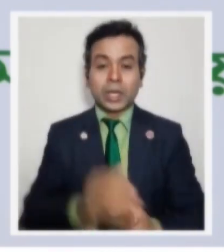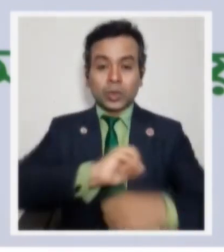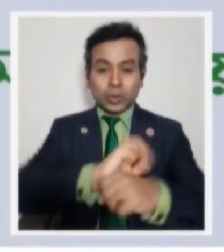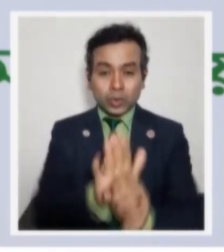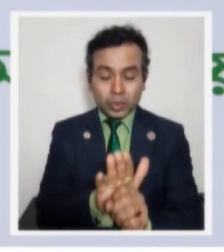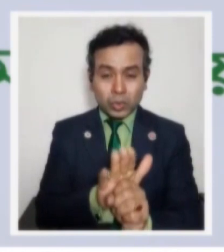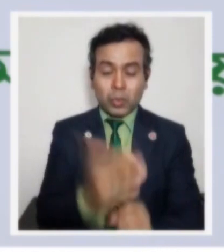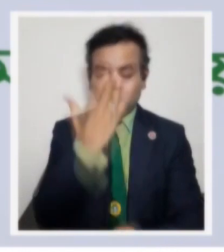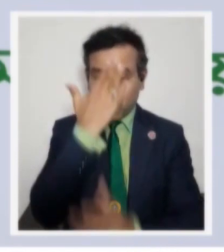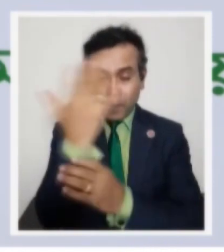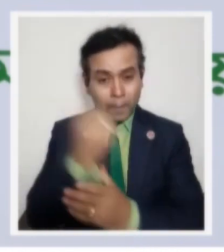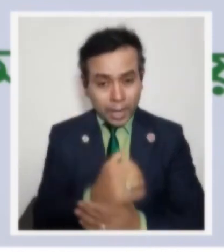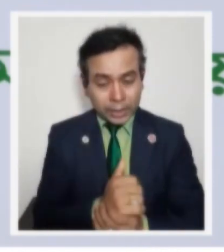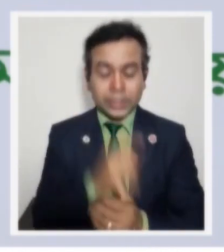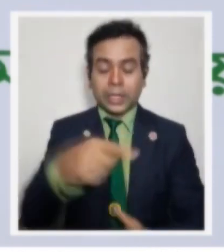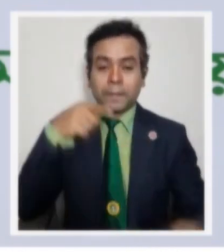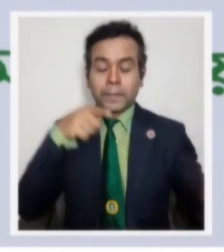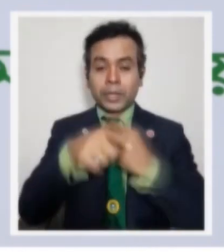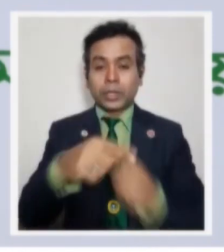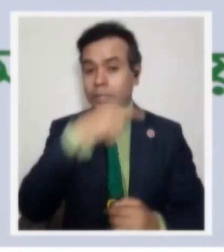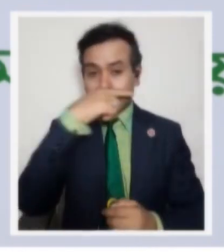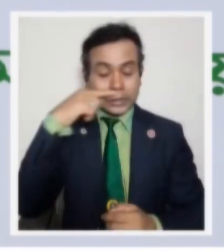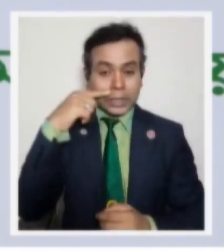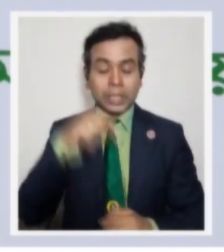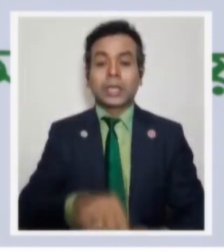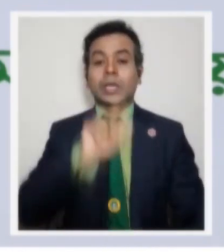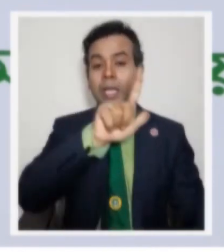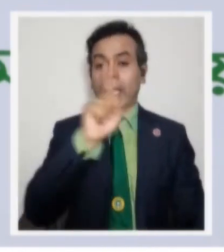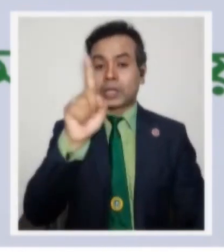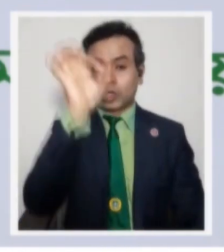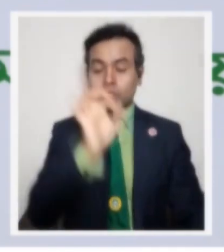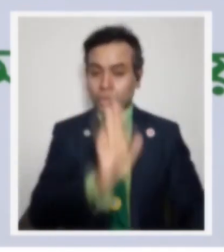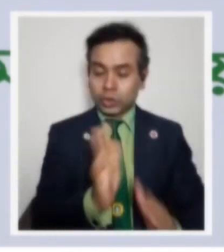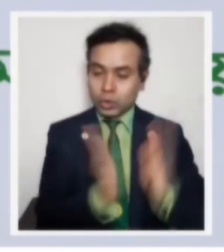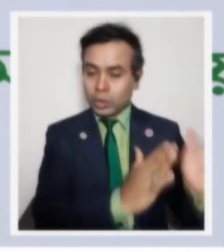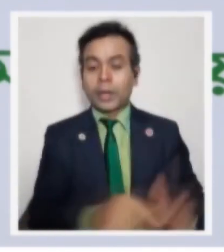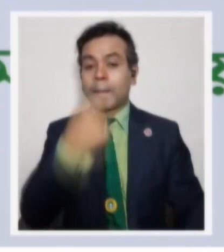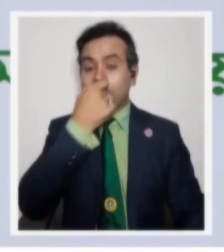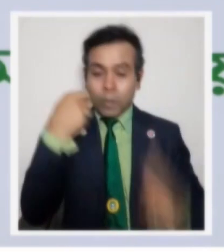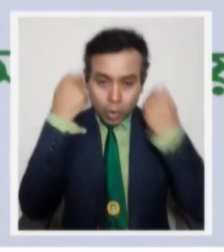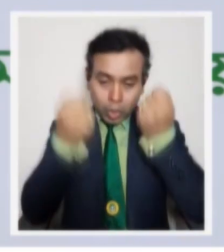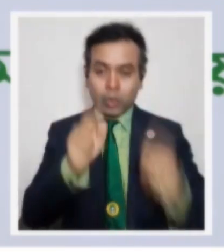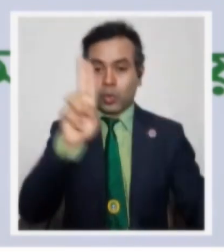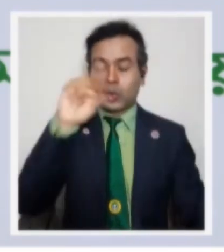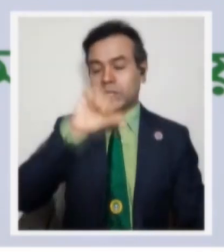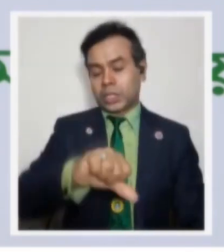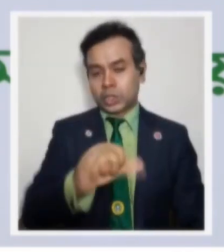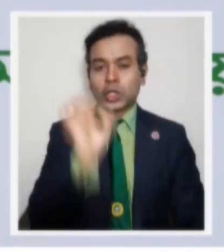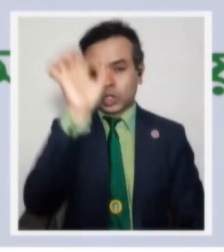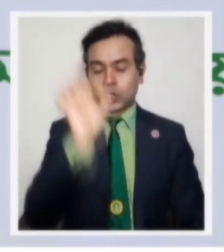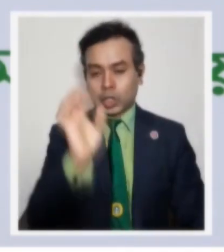21.10%। এখানে বলে রাখি যা শনাক্ত হয়েছে তাতে আমাদের লিঙ্গভেদে